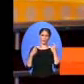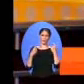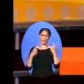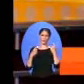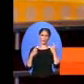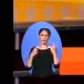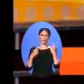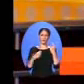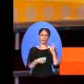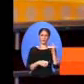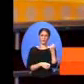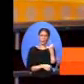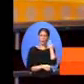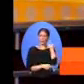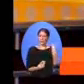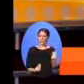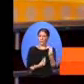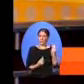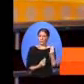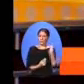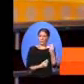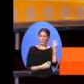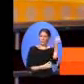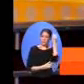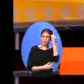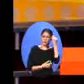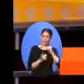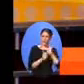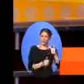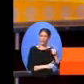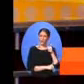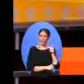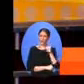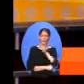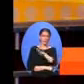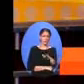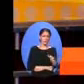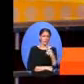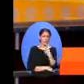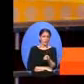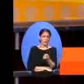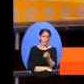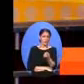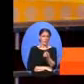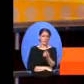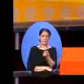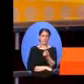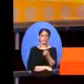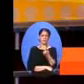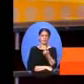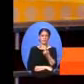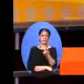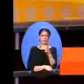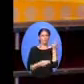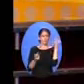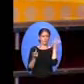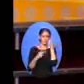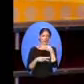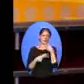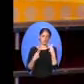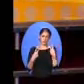שישמעו אמירות מהסוג הזה מתלמידים או מילדים שלהם פרטיים, שיבינו